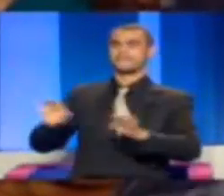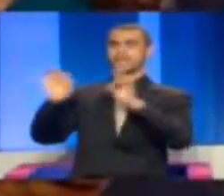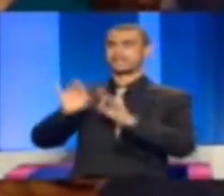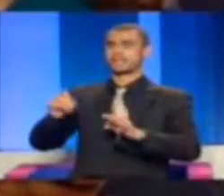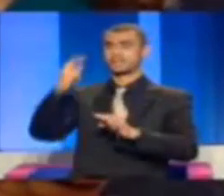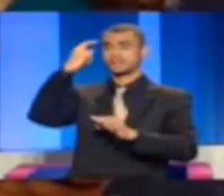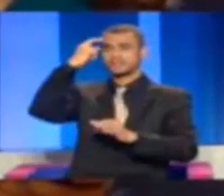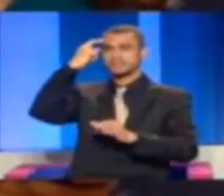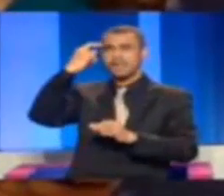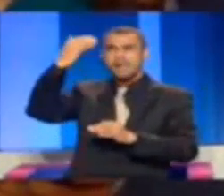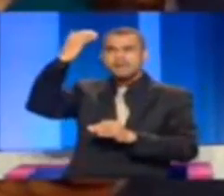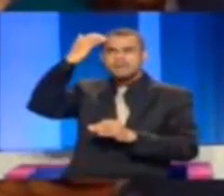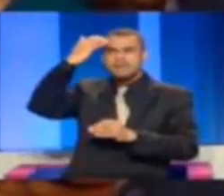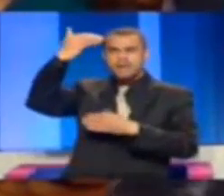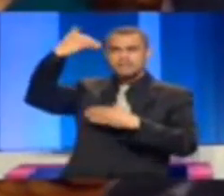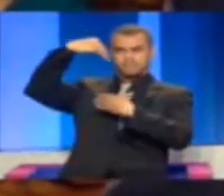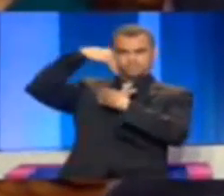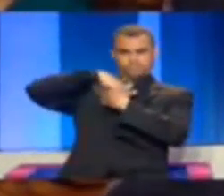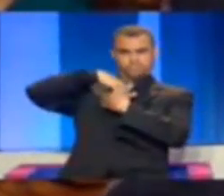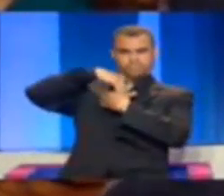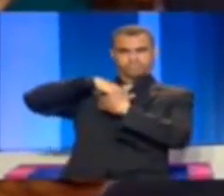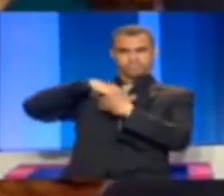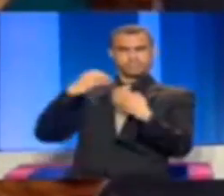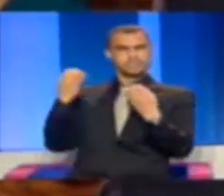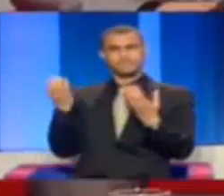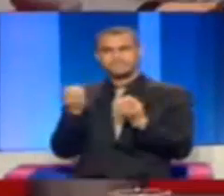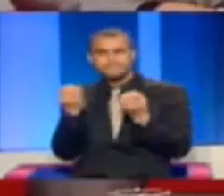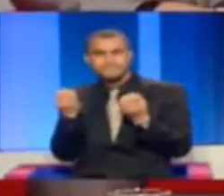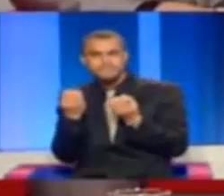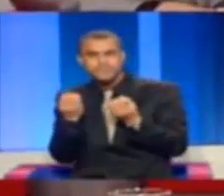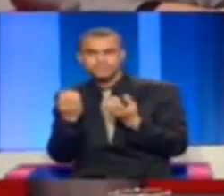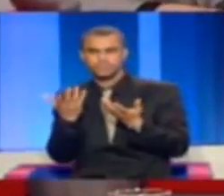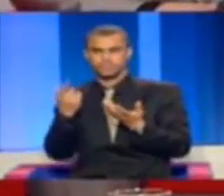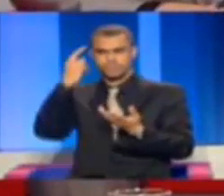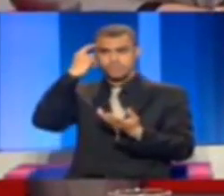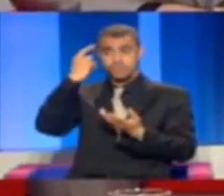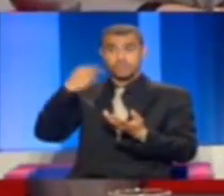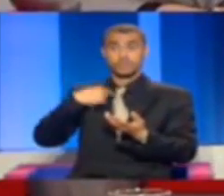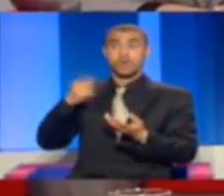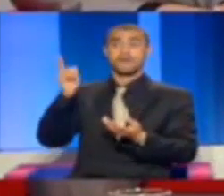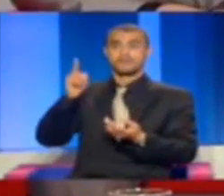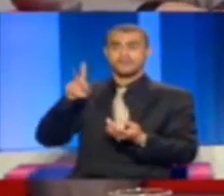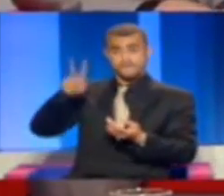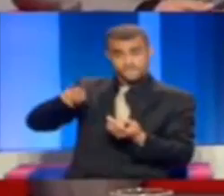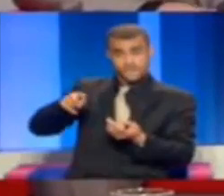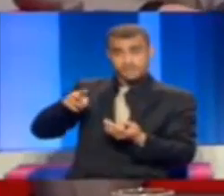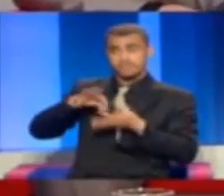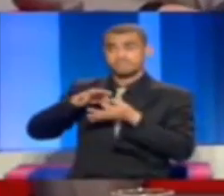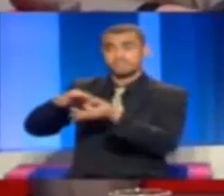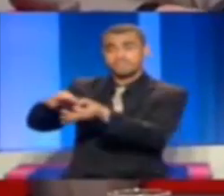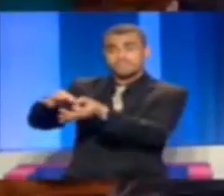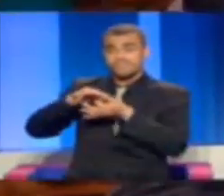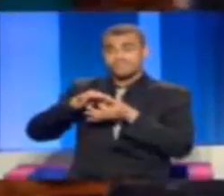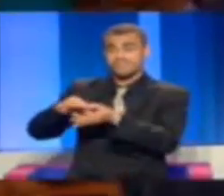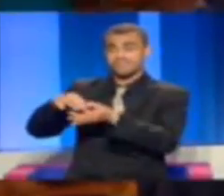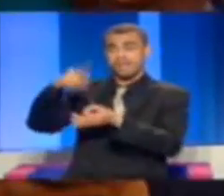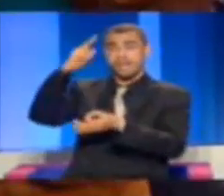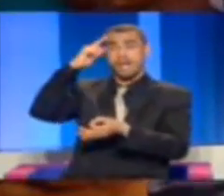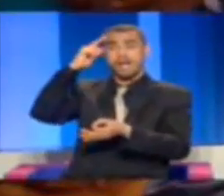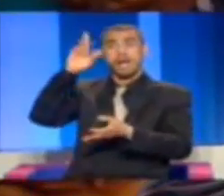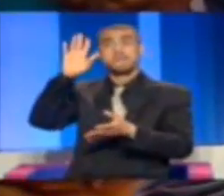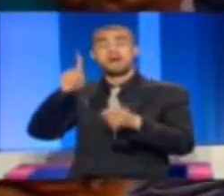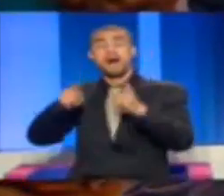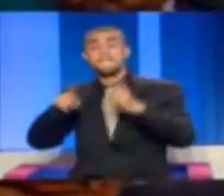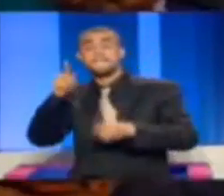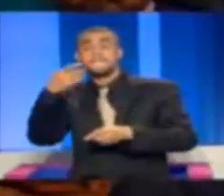به. ماذا على سبيل المضمر؟ هل كلنا مع هذه الفئة أم أننا نمارس في حقها الكثير من